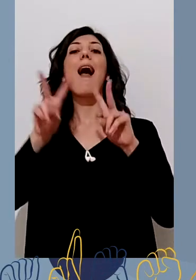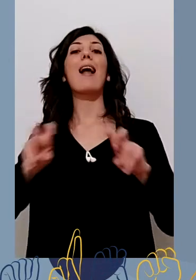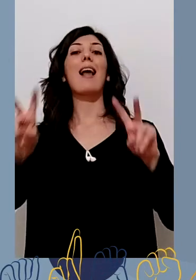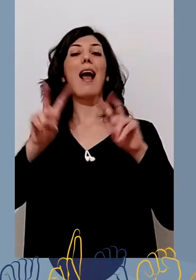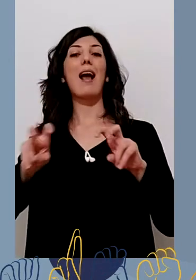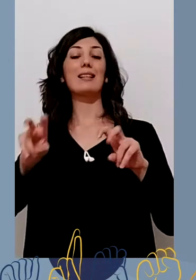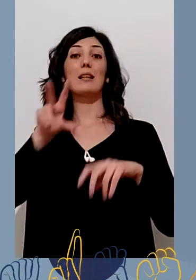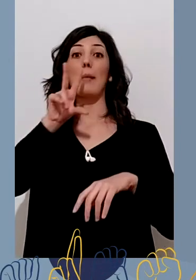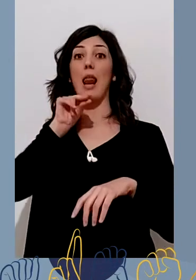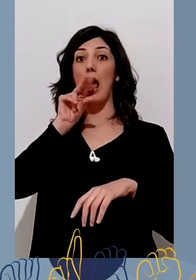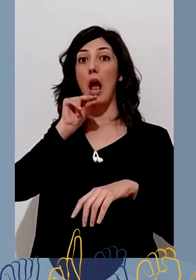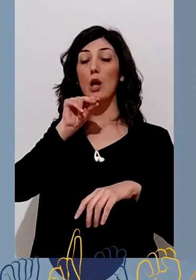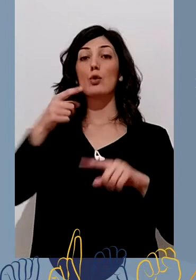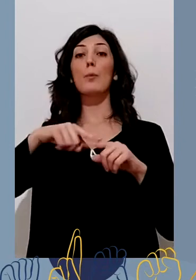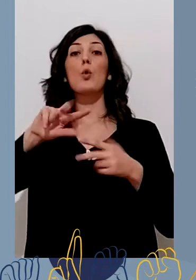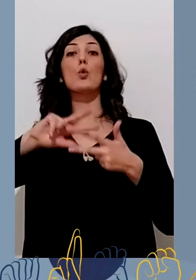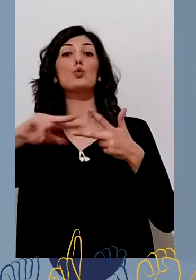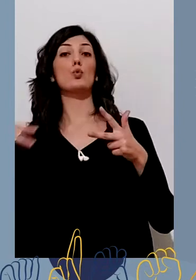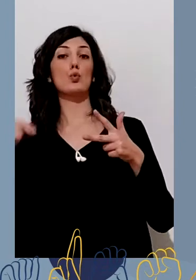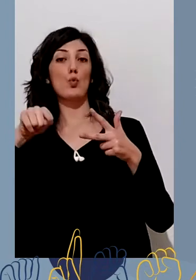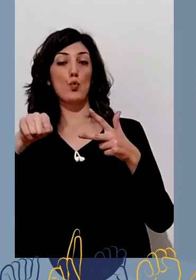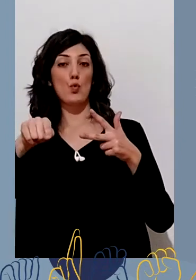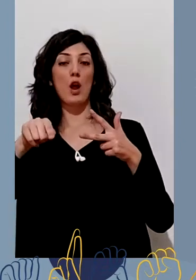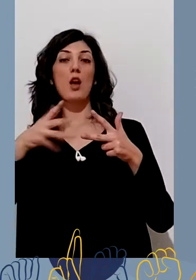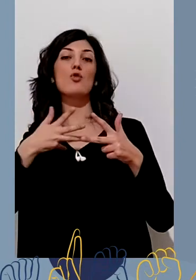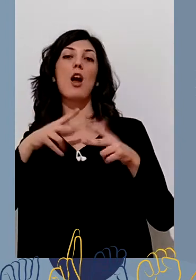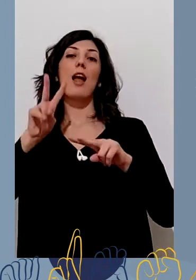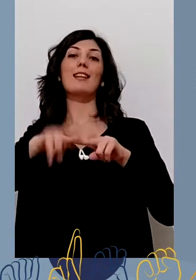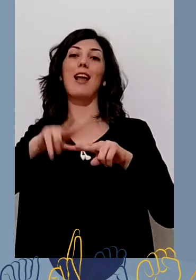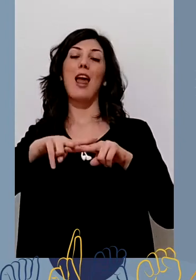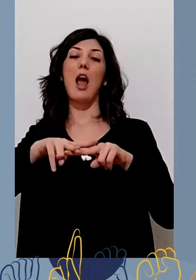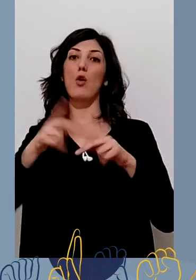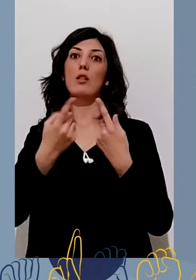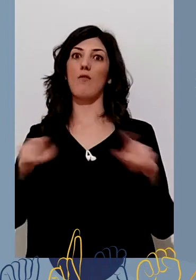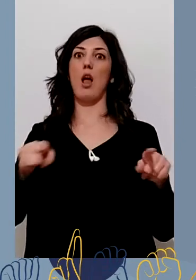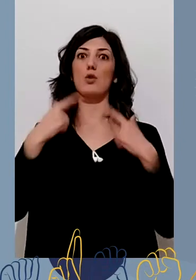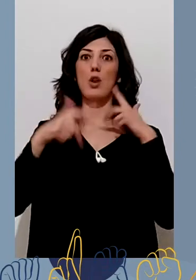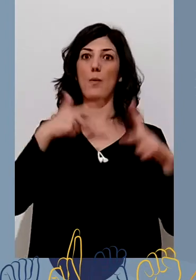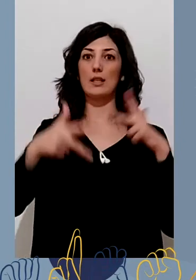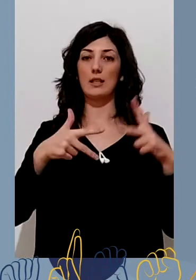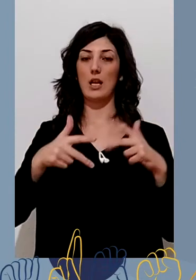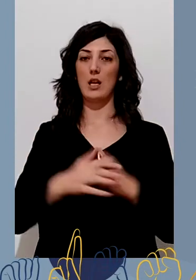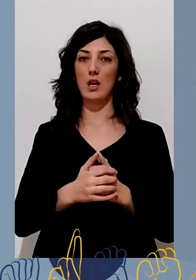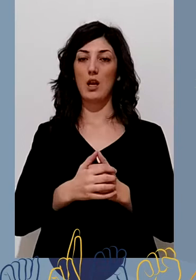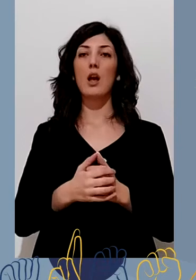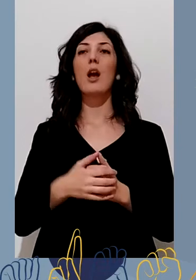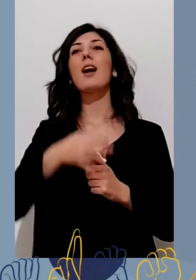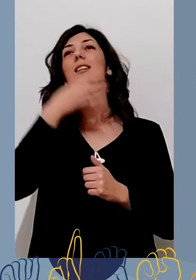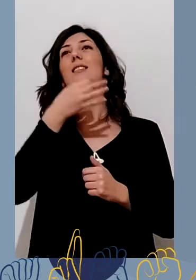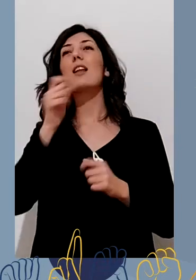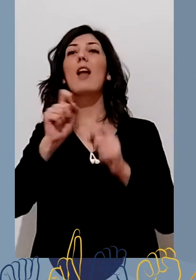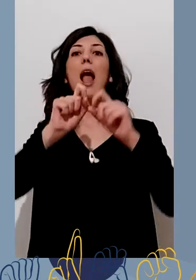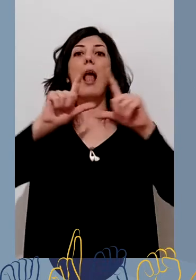struttura grammaticale che è dell'italiano, che è differente dalla lingua dei segni. Quindi noi dobbiamo viaggiare per immagine, dare un ordine